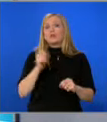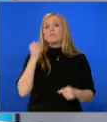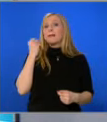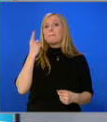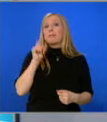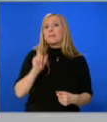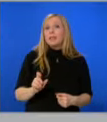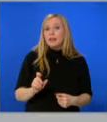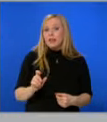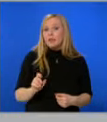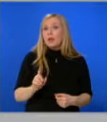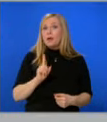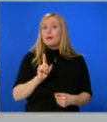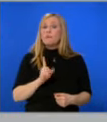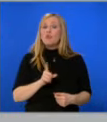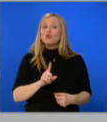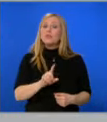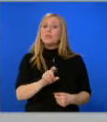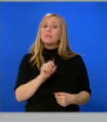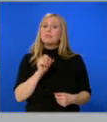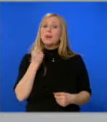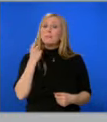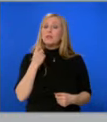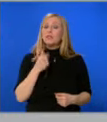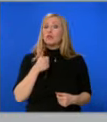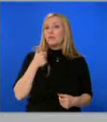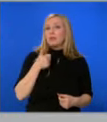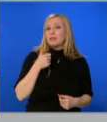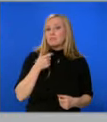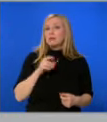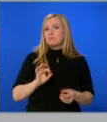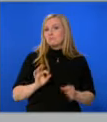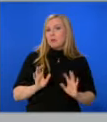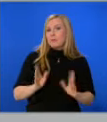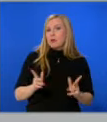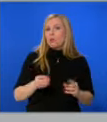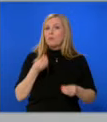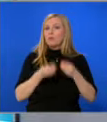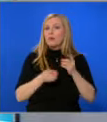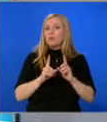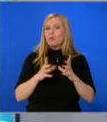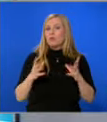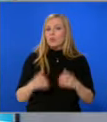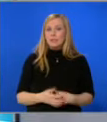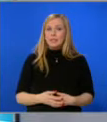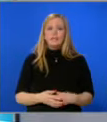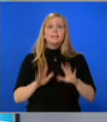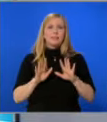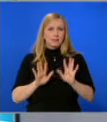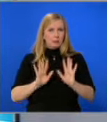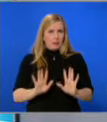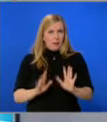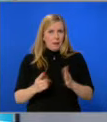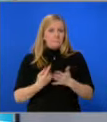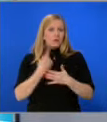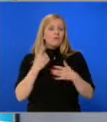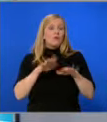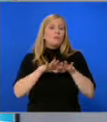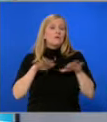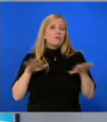председател и който може да избере председател от БСП, например, ако проблема не е толкова голям. Отзад напред. Първо,